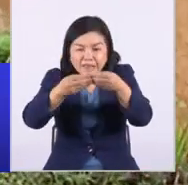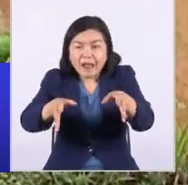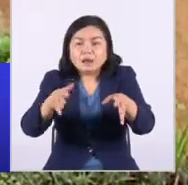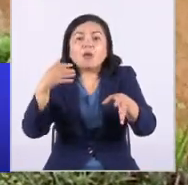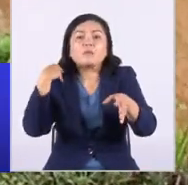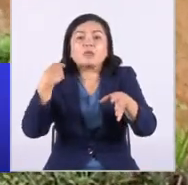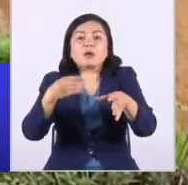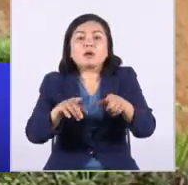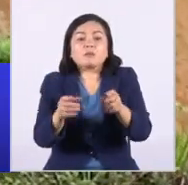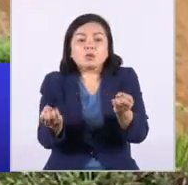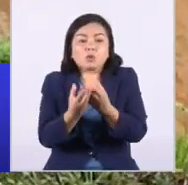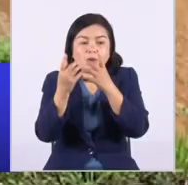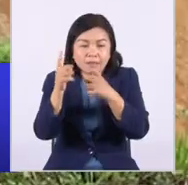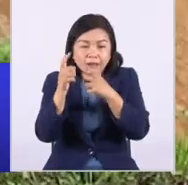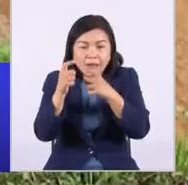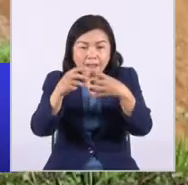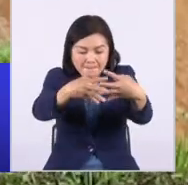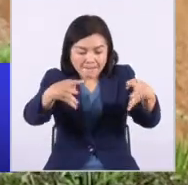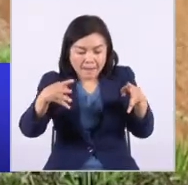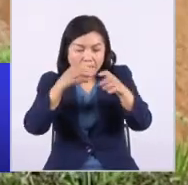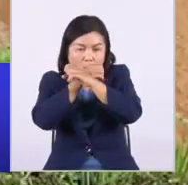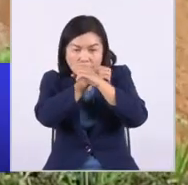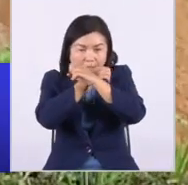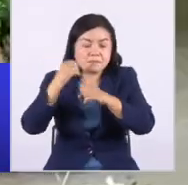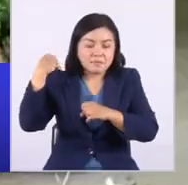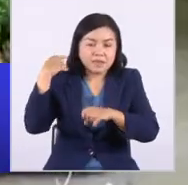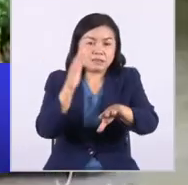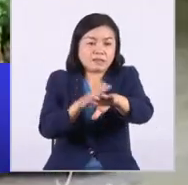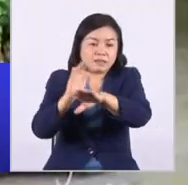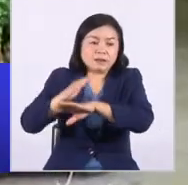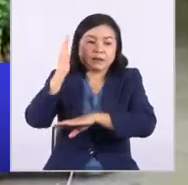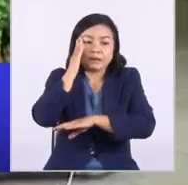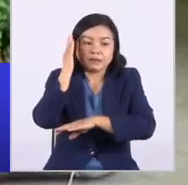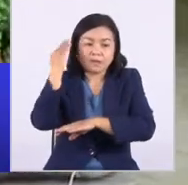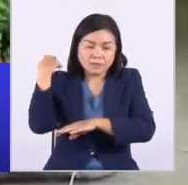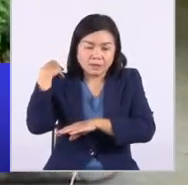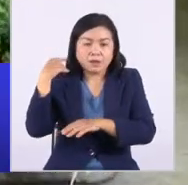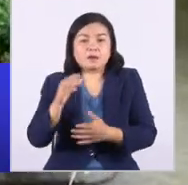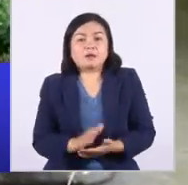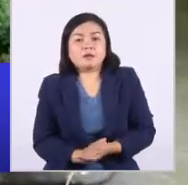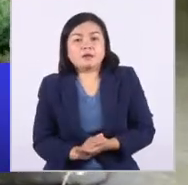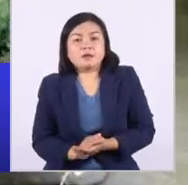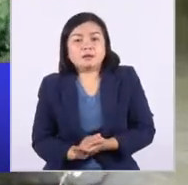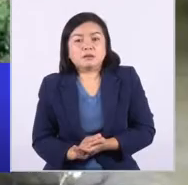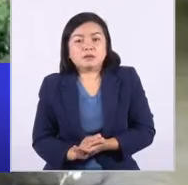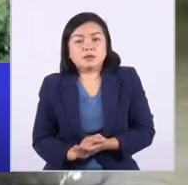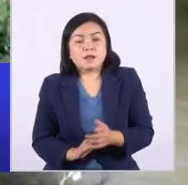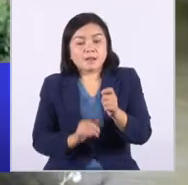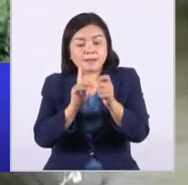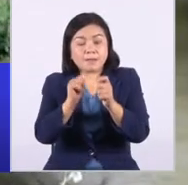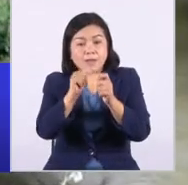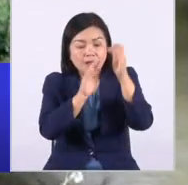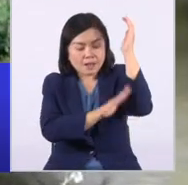จุดนี้มันจะเกิดอันตรายขึ้นก็เลยต้องนำสัญลักษณ์มาติดตั้งเอาไว้แบบนี้ในพื้นที่ตำบลพร่อนอำเภอเมืองยะลาก็เช่นเดียวกัน